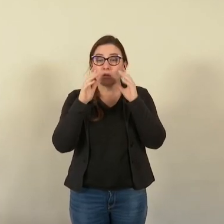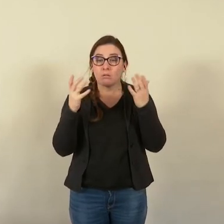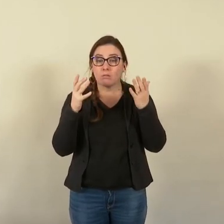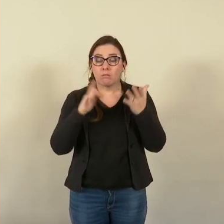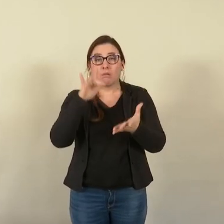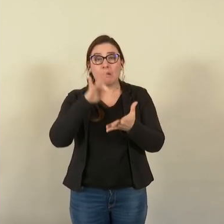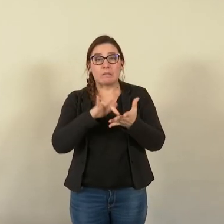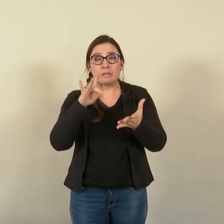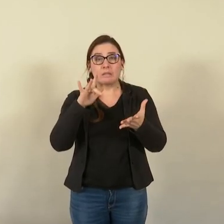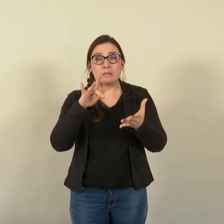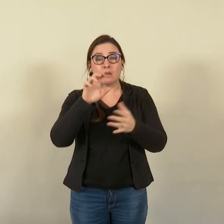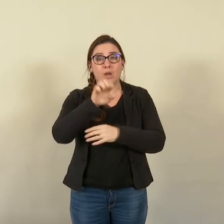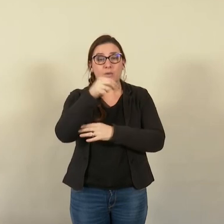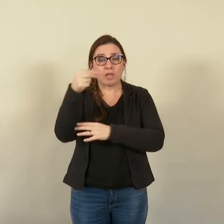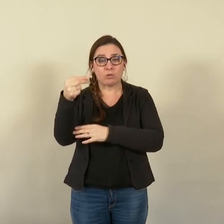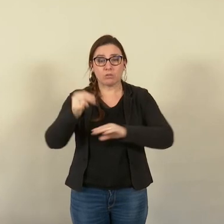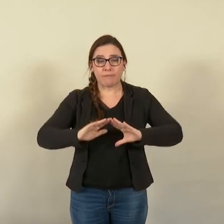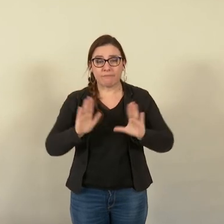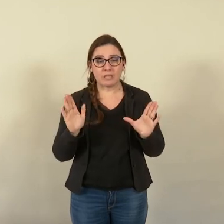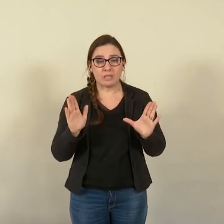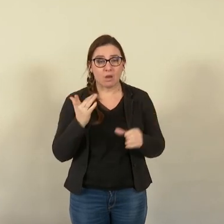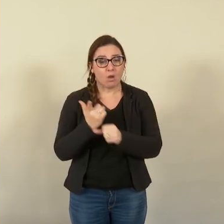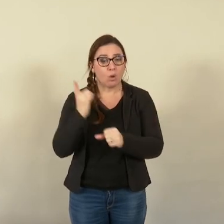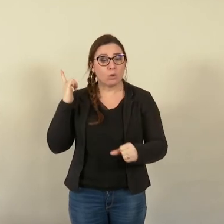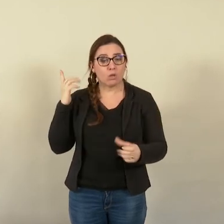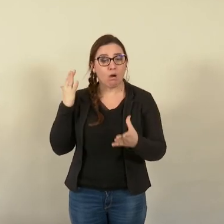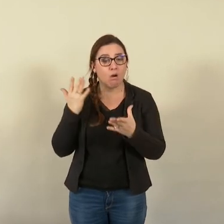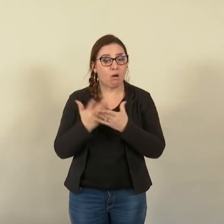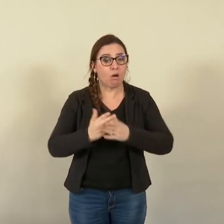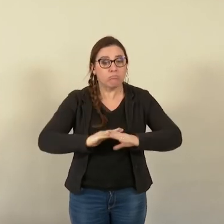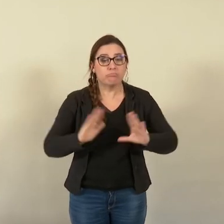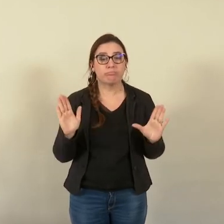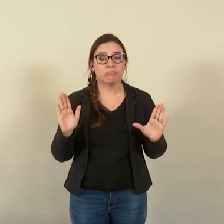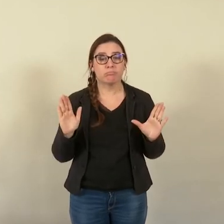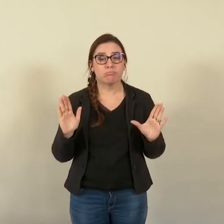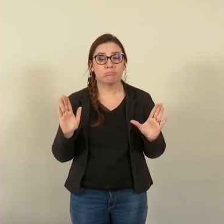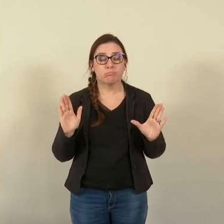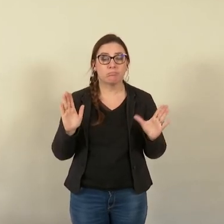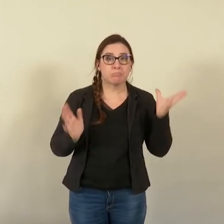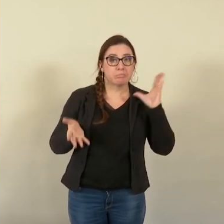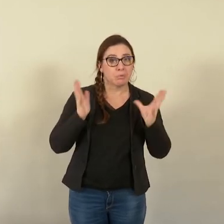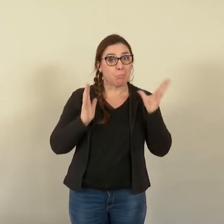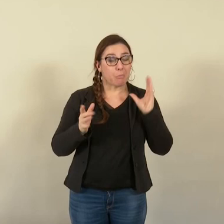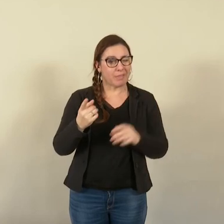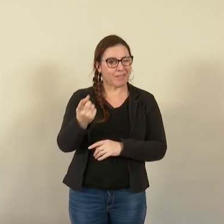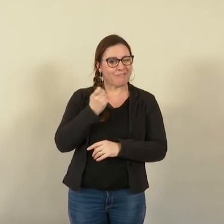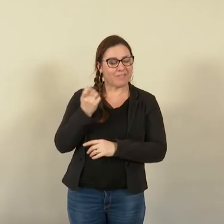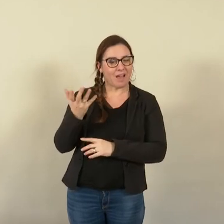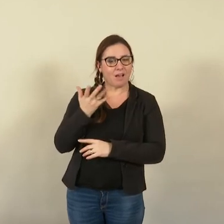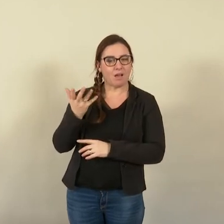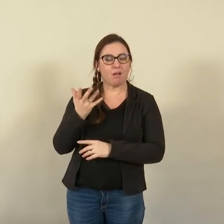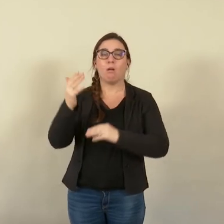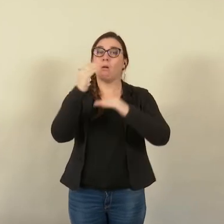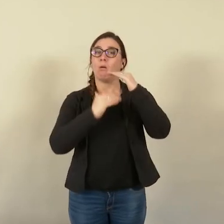sites deéducation nationale depuis maintenant 2 ans euh c'est peut-être pas totalement étranger au fait que Ben ce